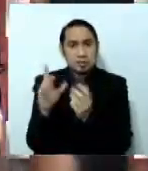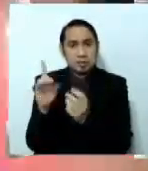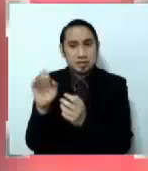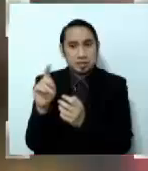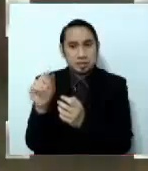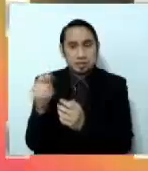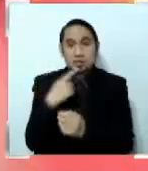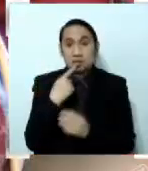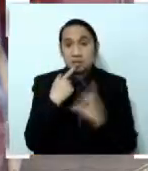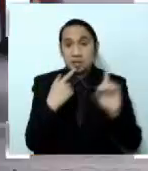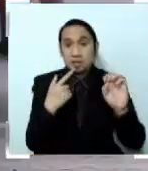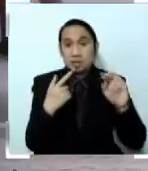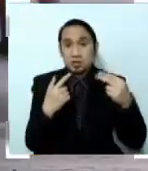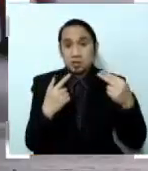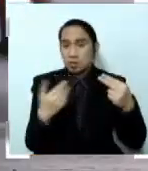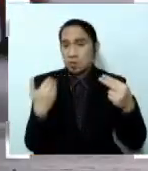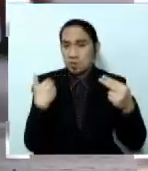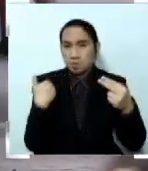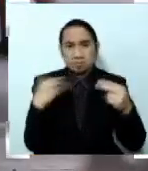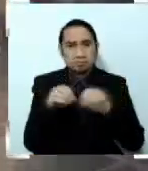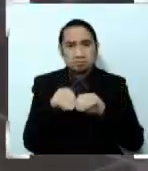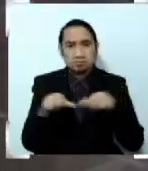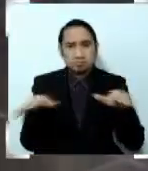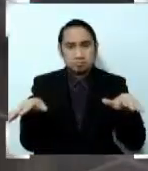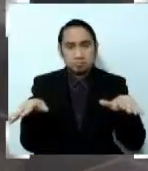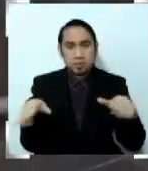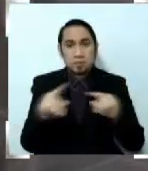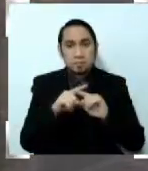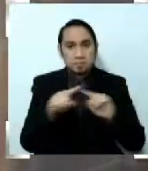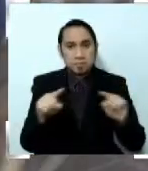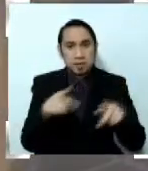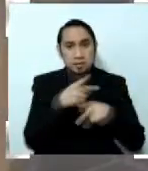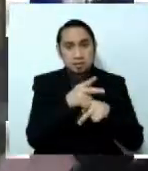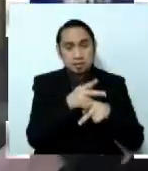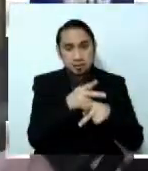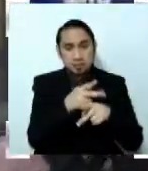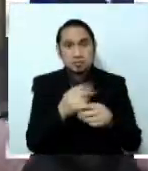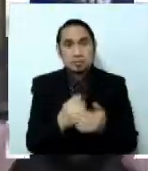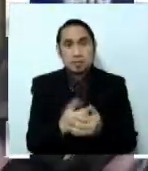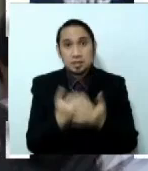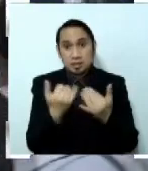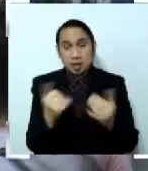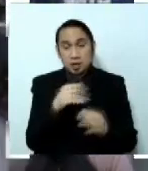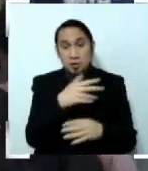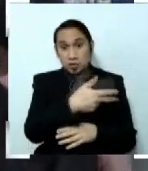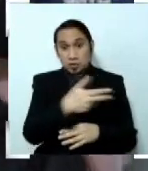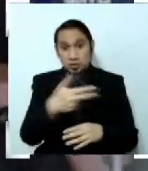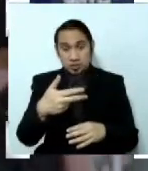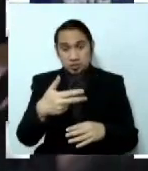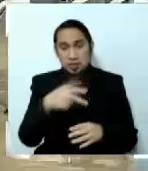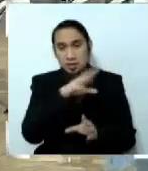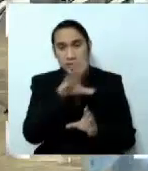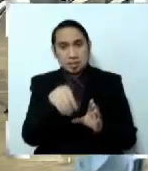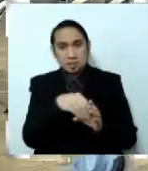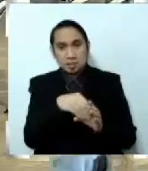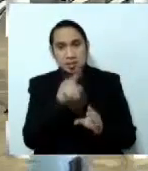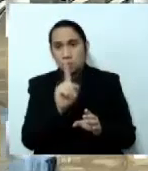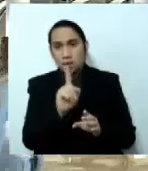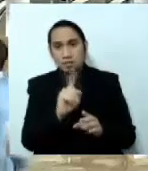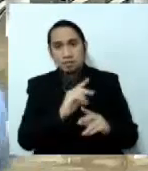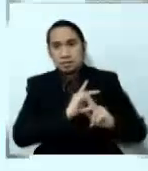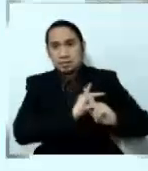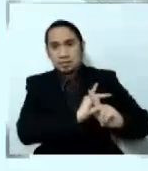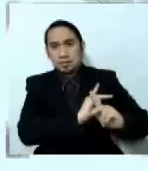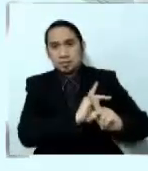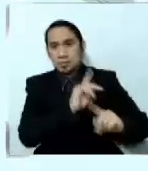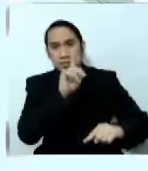wala pang local case sa bansa. Pero bilang pag-iingat, isinama na ng Pilipinas ang Indonesia sa mga lugar na may travel ban. Tatagal ito mula